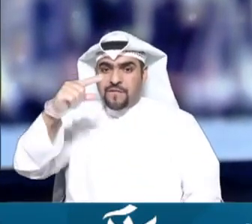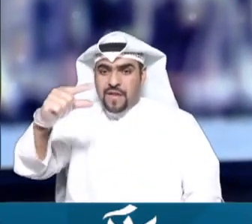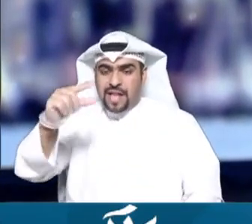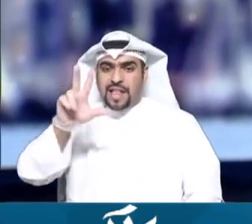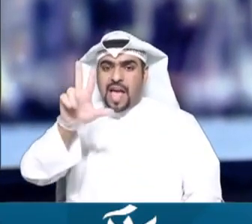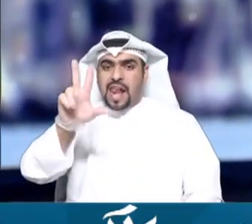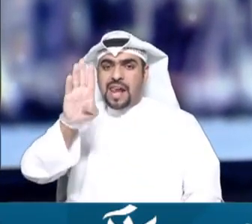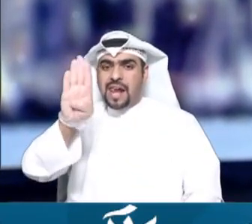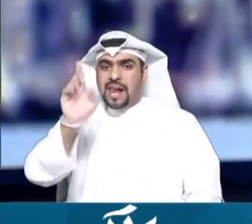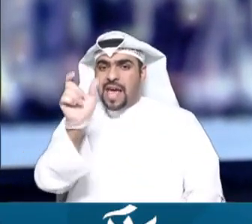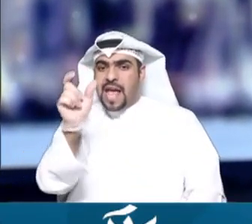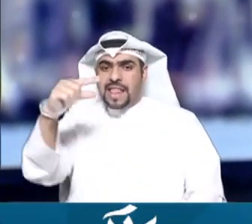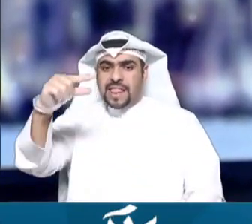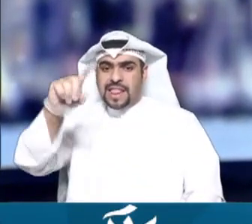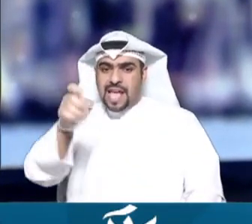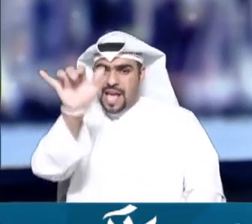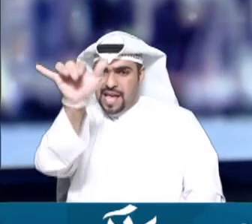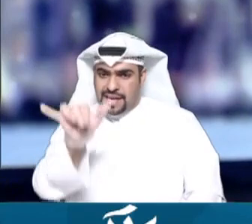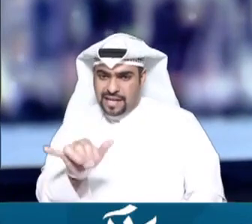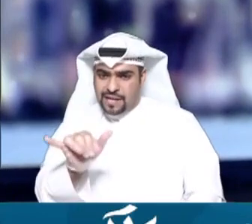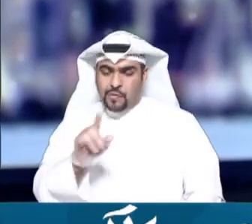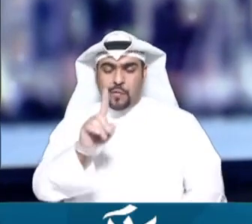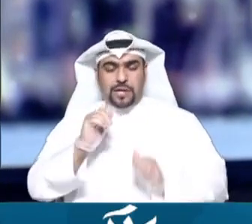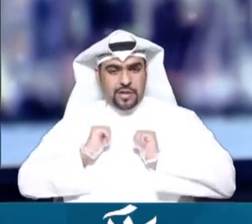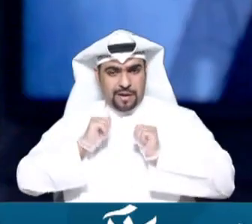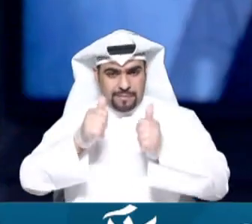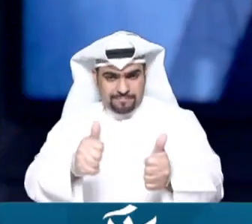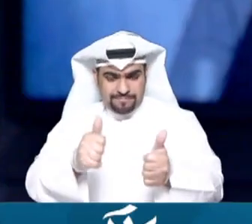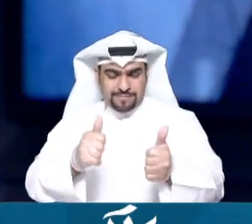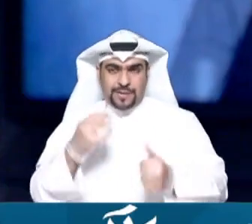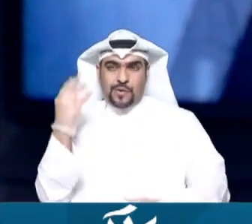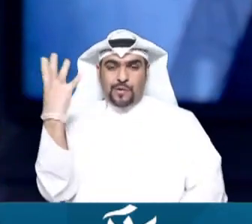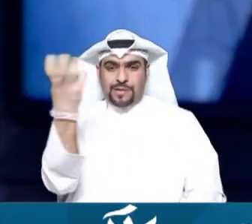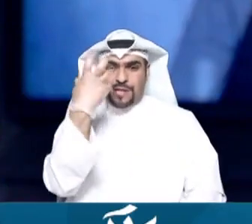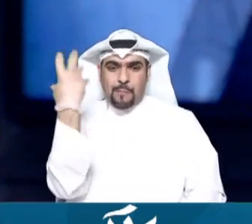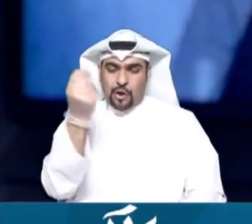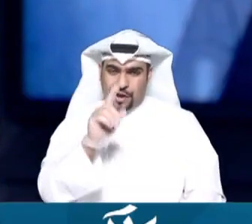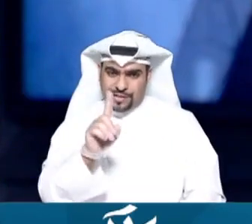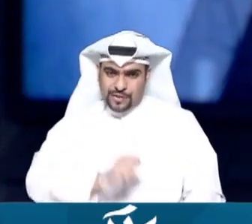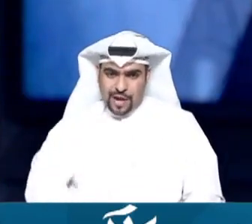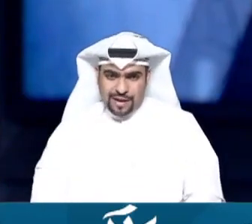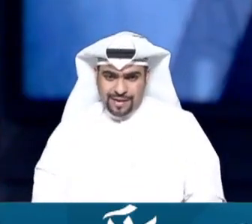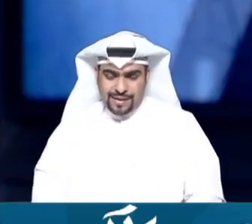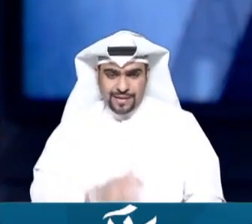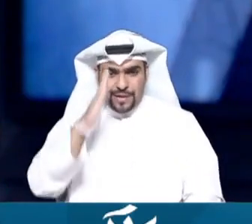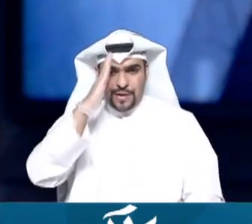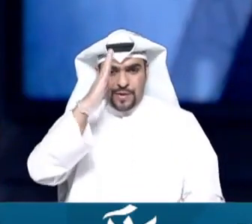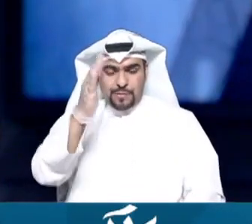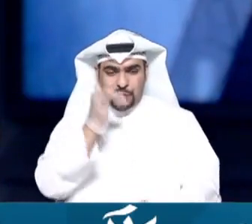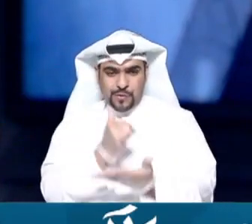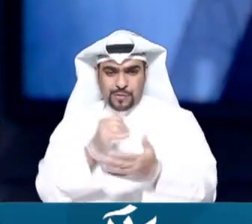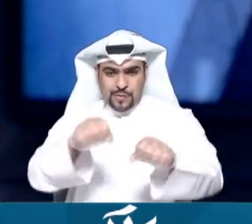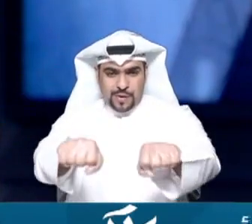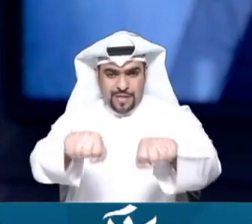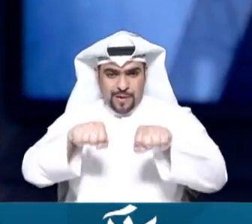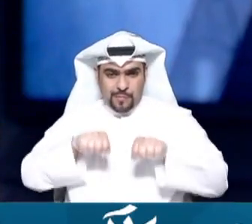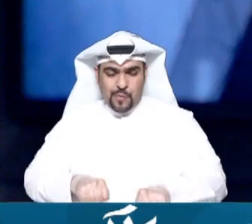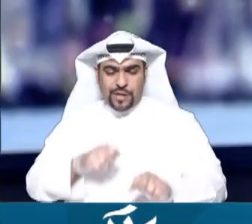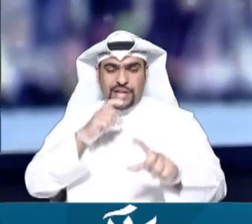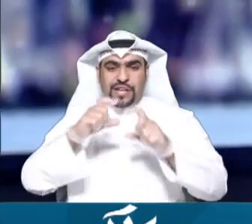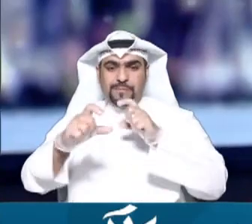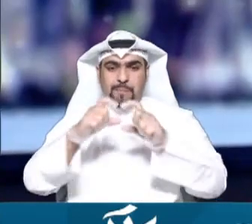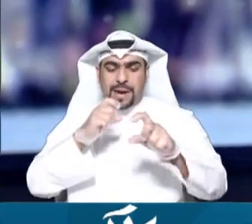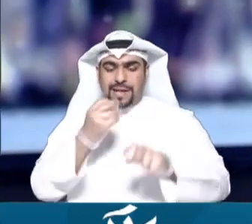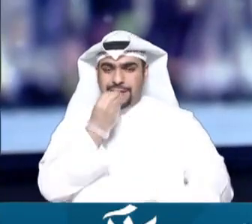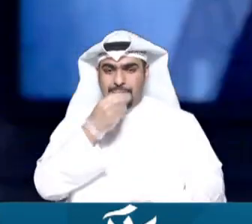سلات غذائيه وجمع تبرعات. شكرا لكم. سيد سالم الحمر مدير عام البنك الكويتي للطعام، كثر الله خيركم، مشكورين على جهودكم. شكرا